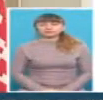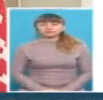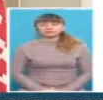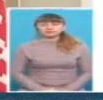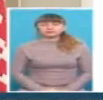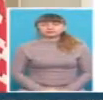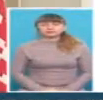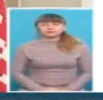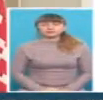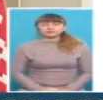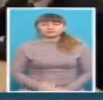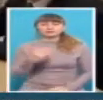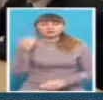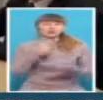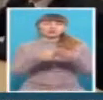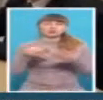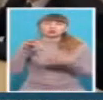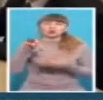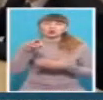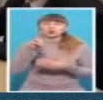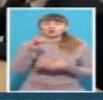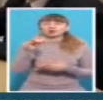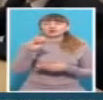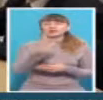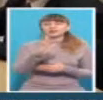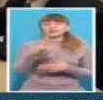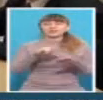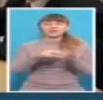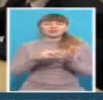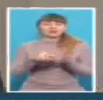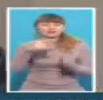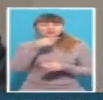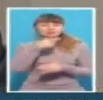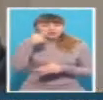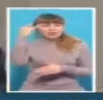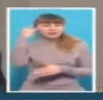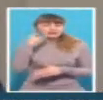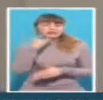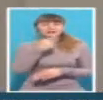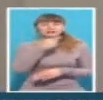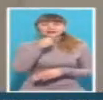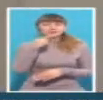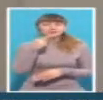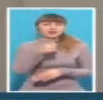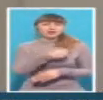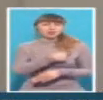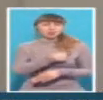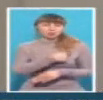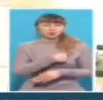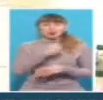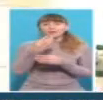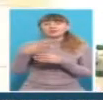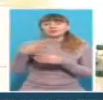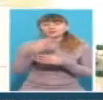Мисниченкомен кездесті. Алыс-беріс, барыс-келіс мәселелерін сөз етті. Екелдің экономикалық сауда және ғылыми-техникалық ынтымақтастығын белсенді жүргізу,